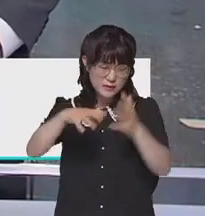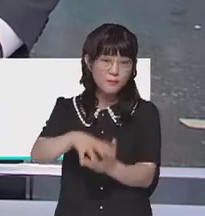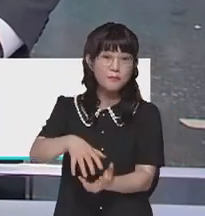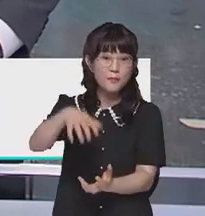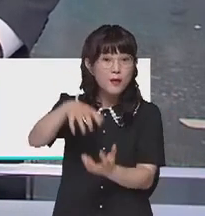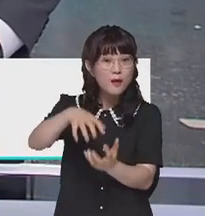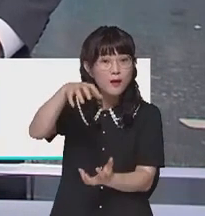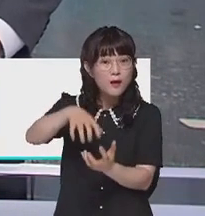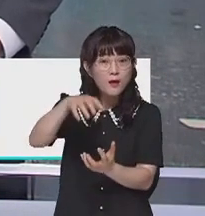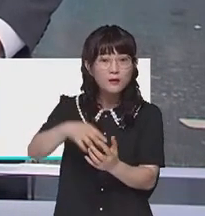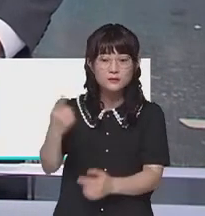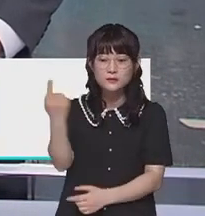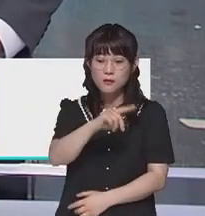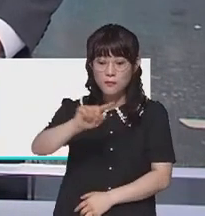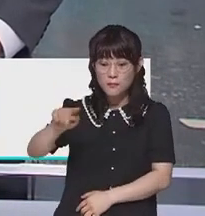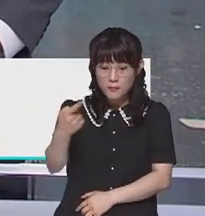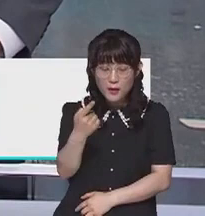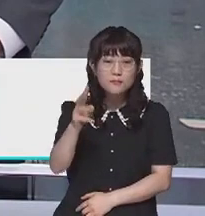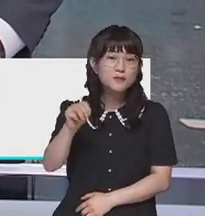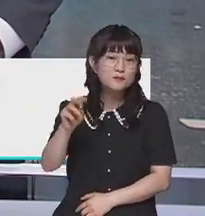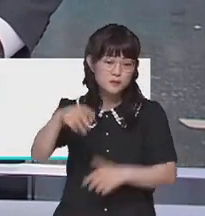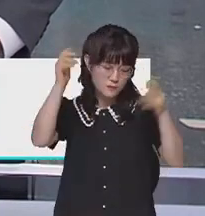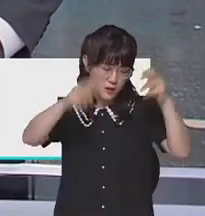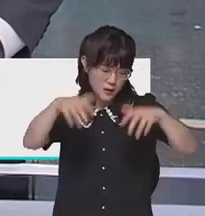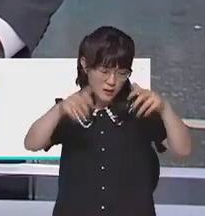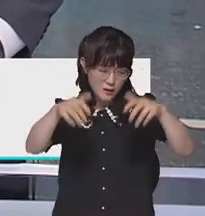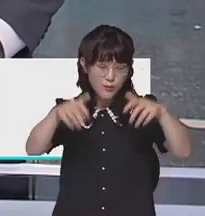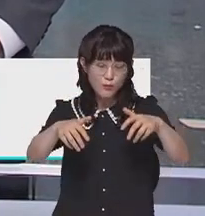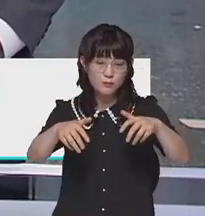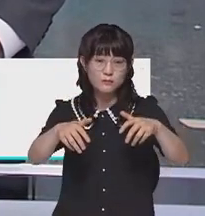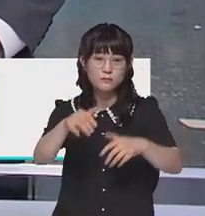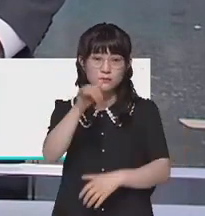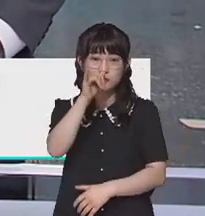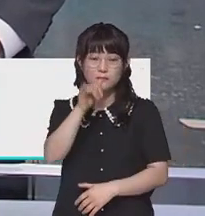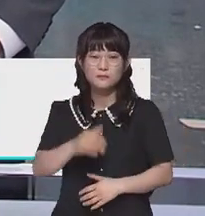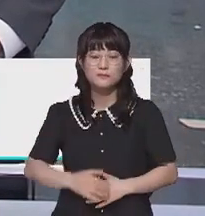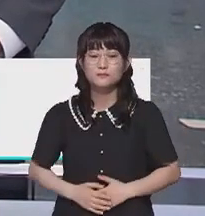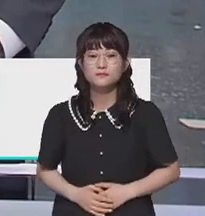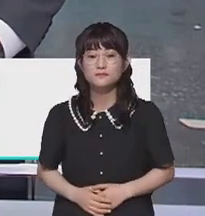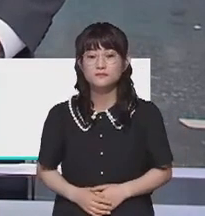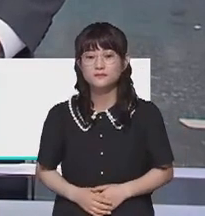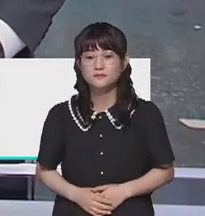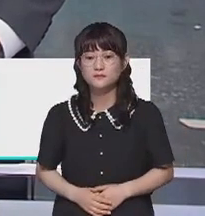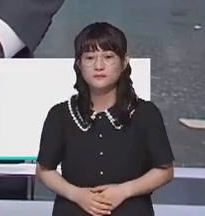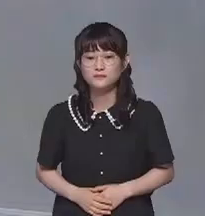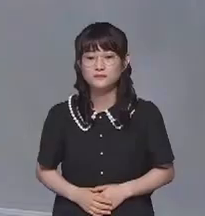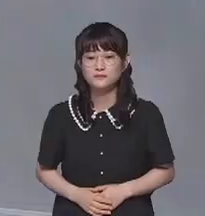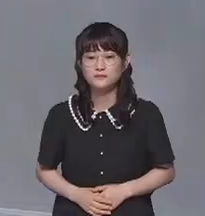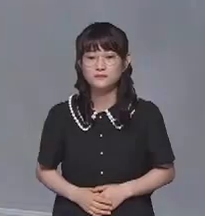무려 1100mm가 넘는 비가 쏟아진 곳도 있었습니다 조윤정 기자입니다